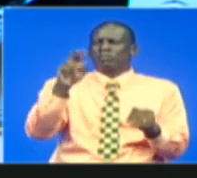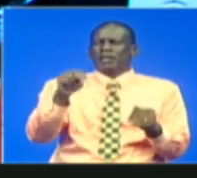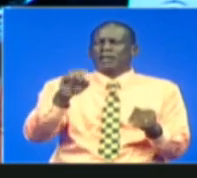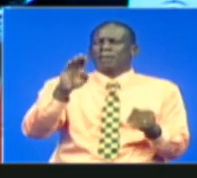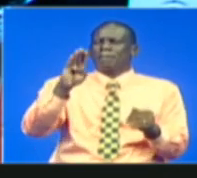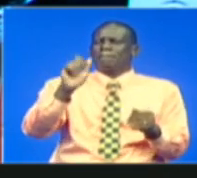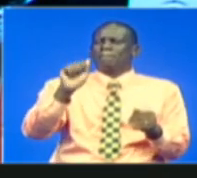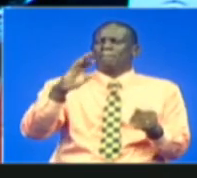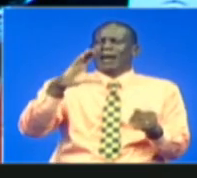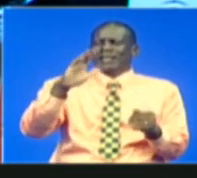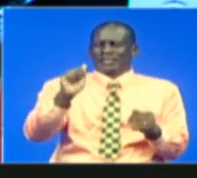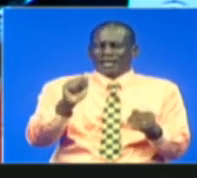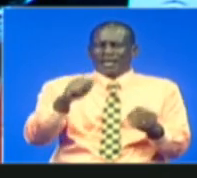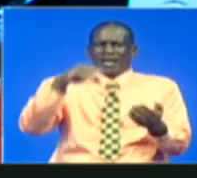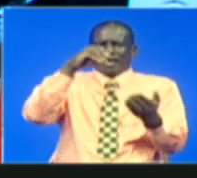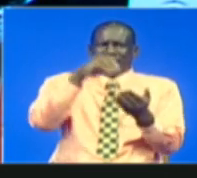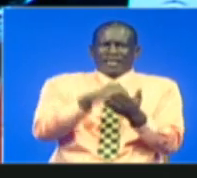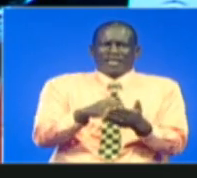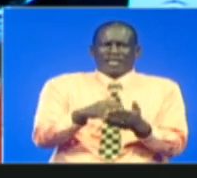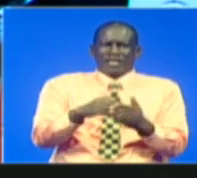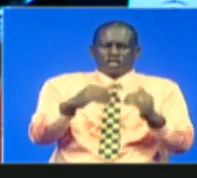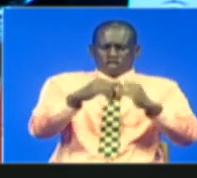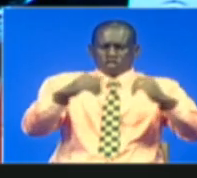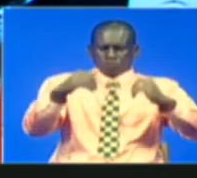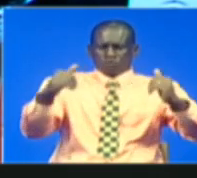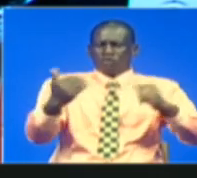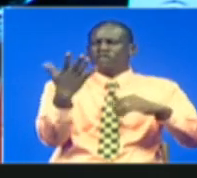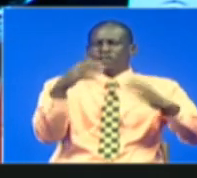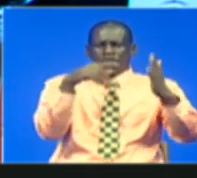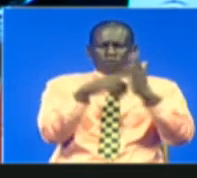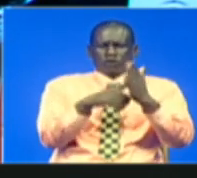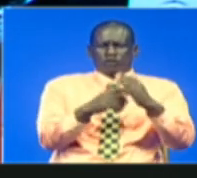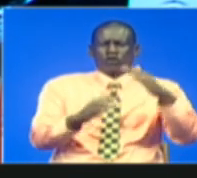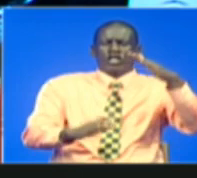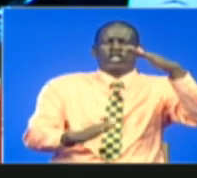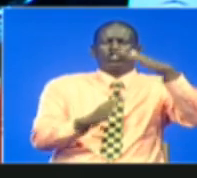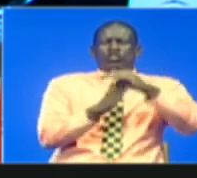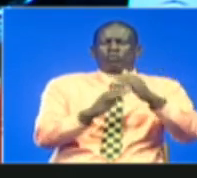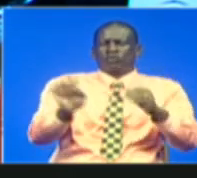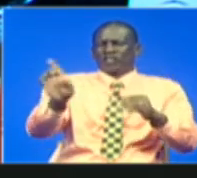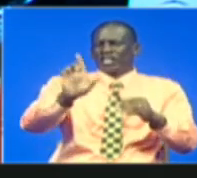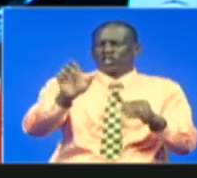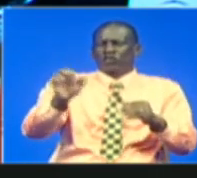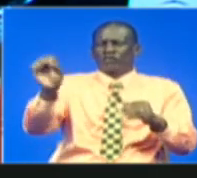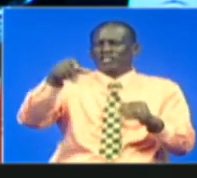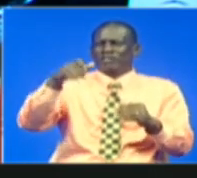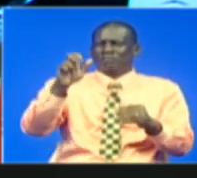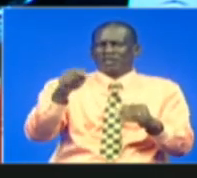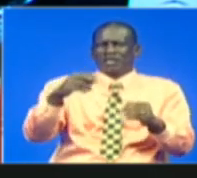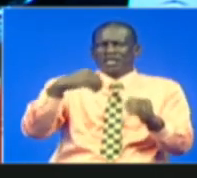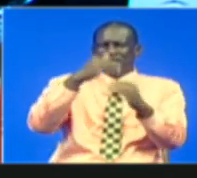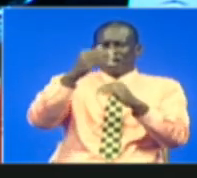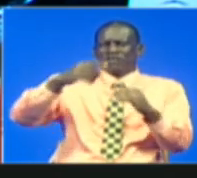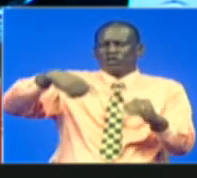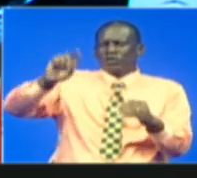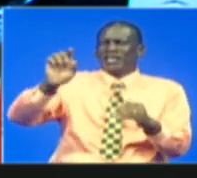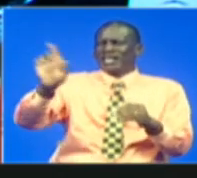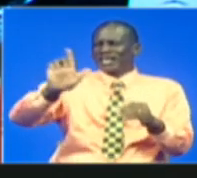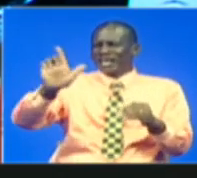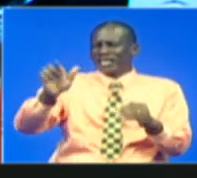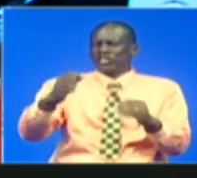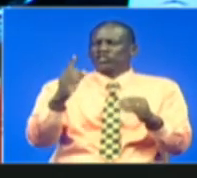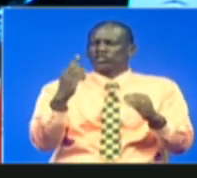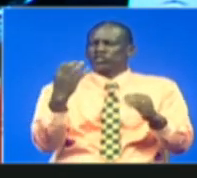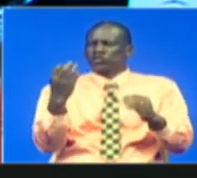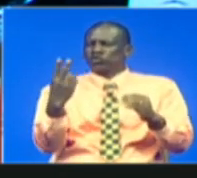Barcelona kwa mara nyingine ilitanua pengo la alama 5 kileleni mwa msimamo wa ligi kuu ya Hispania La Liga baada ya kuinyuka Leganes mabao 3 kwa 1 uwanjani Nou